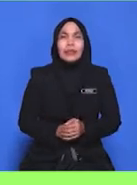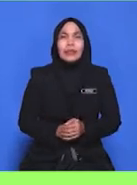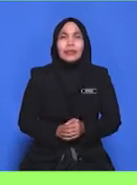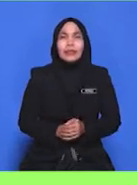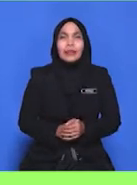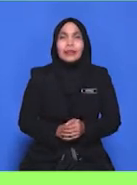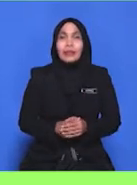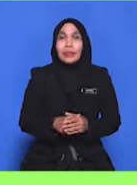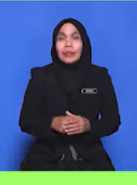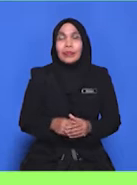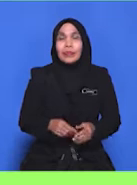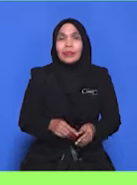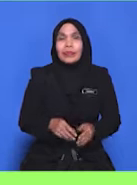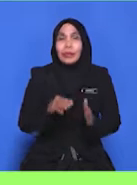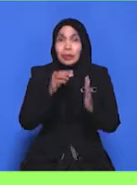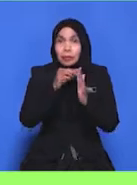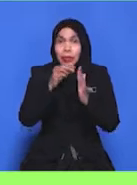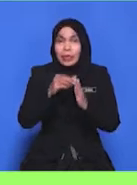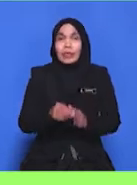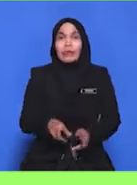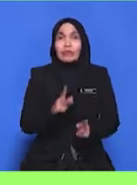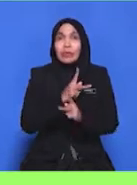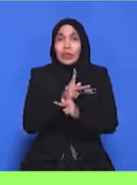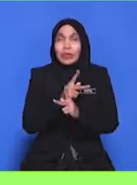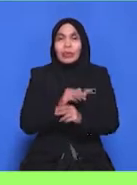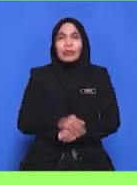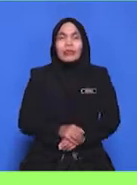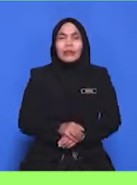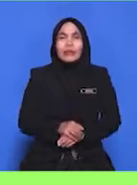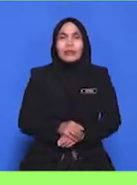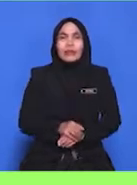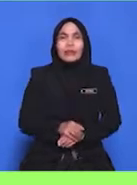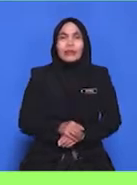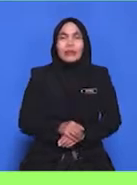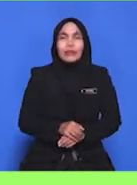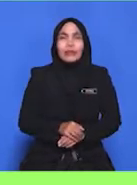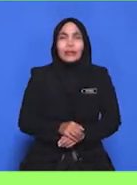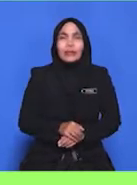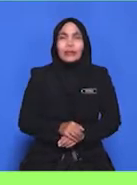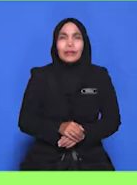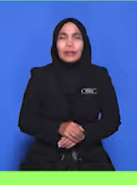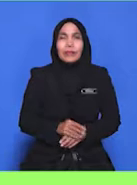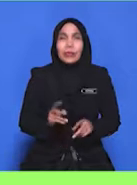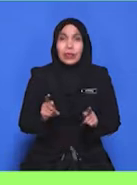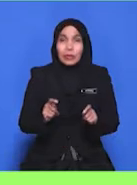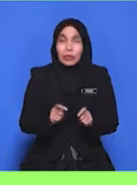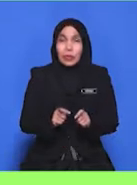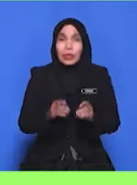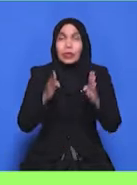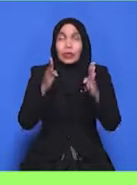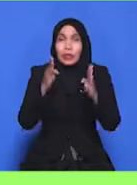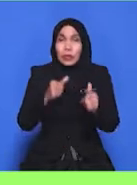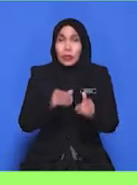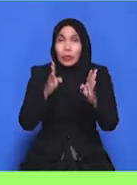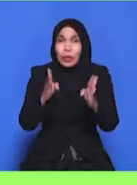Sikap diskriminasi sebahagian khalifah terhadap golongan mawali seperti bangsa Parsi dan